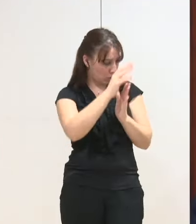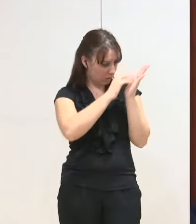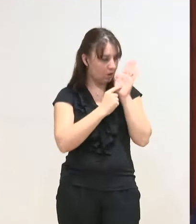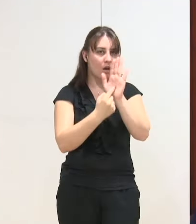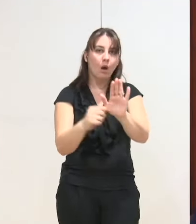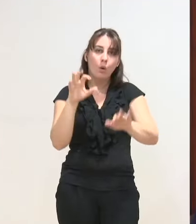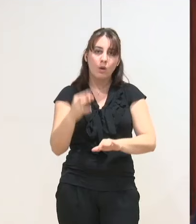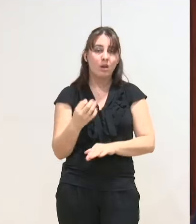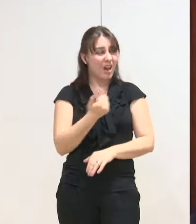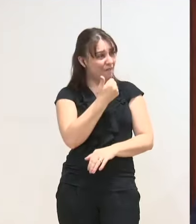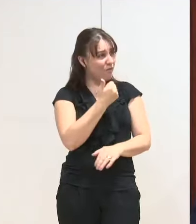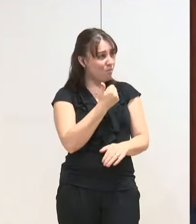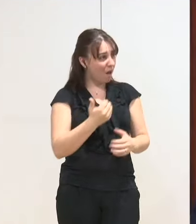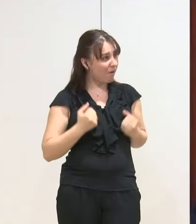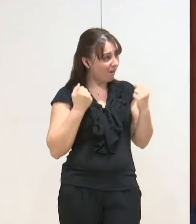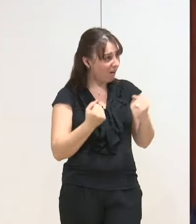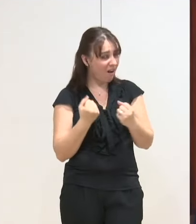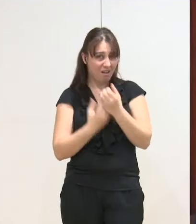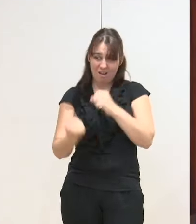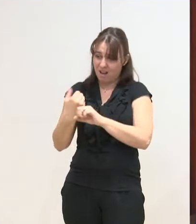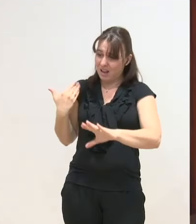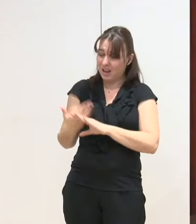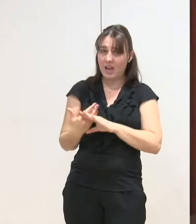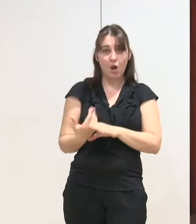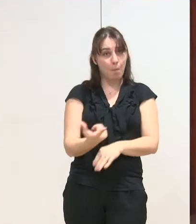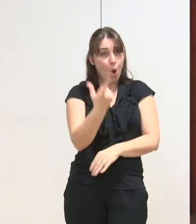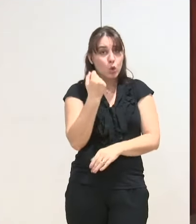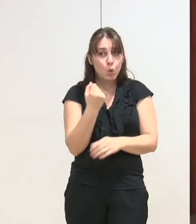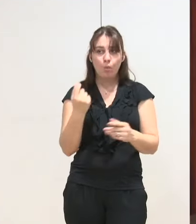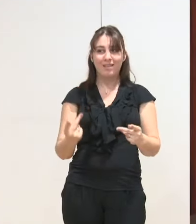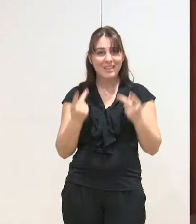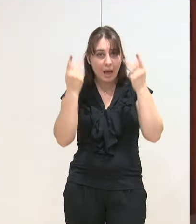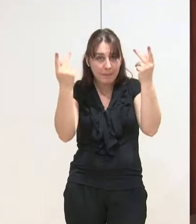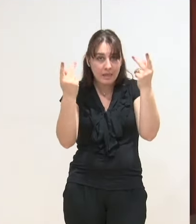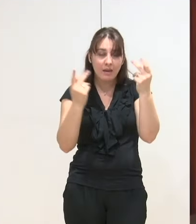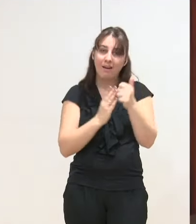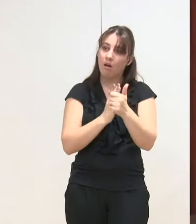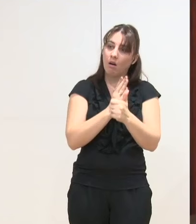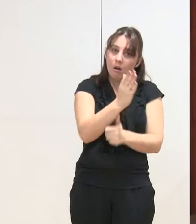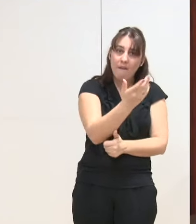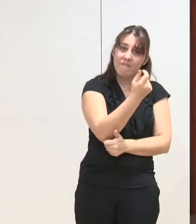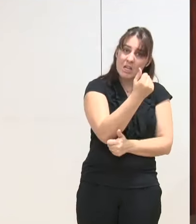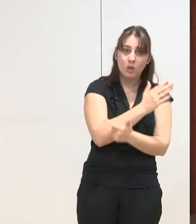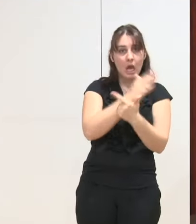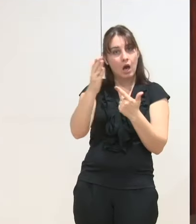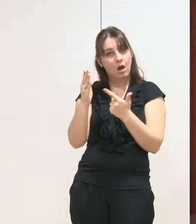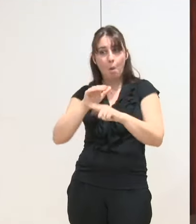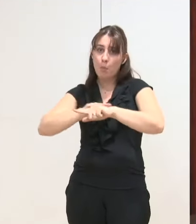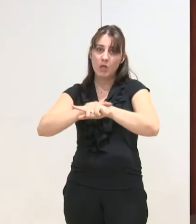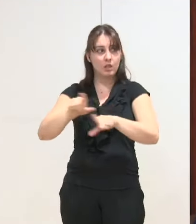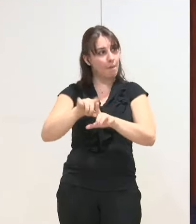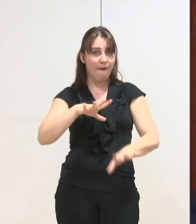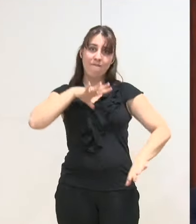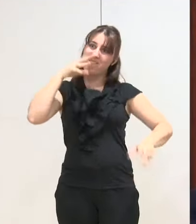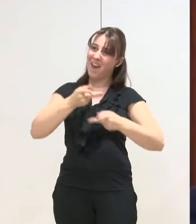créé depuis une double dynamique vertueuse à la fois financièrement et politiquement